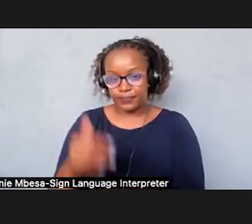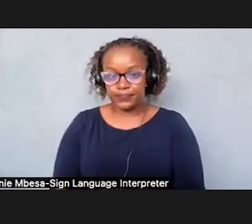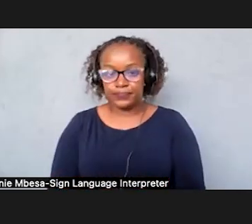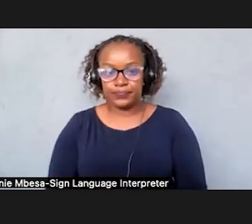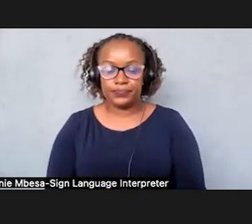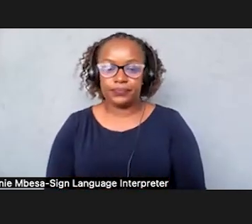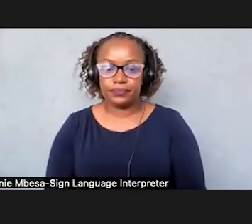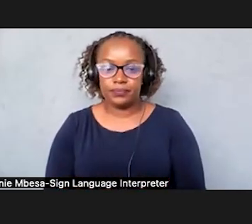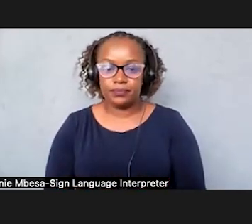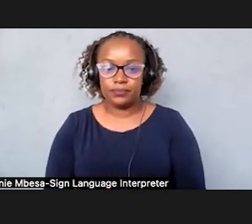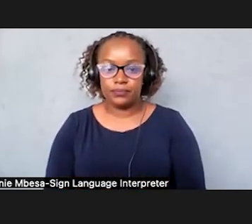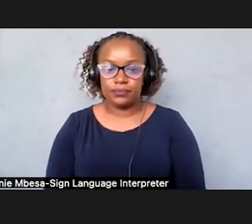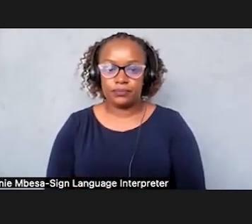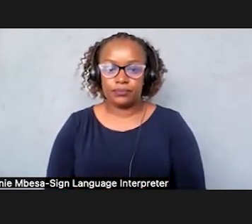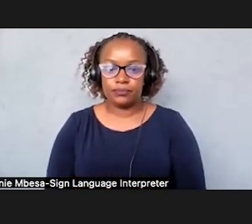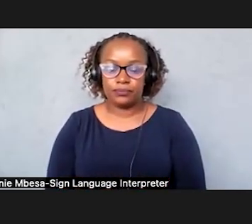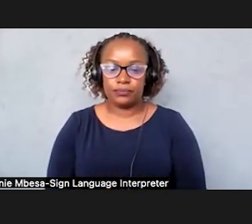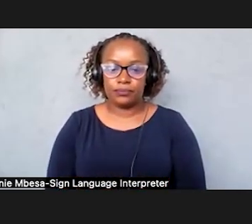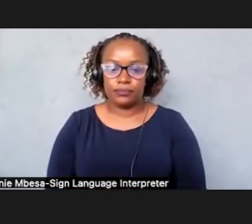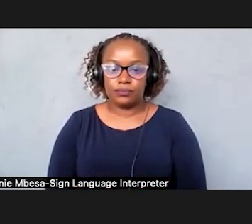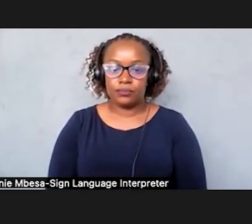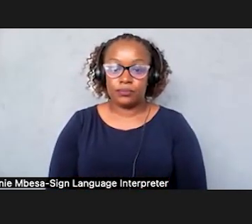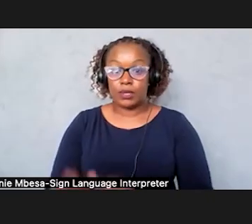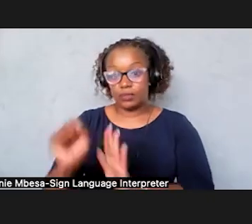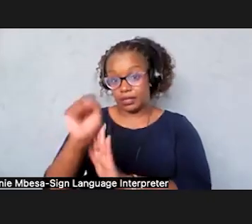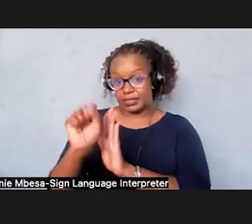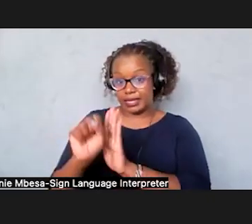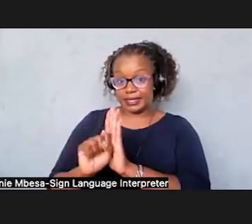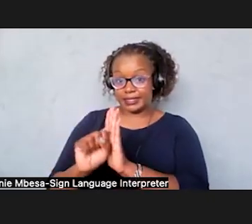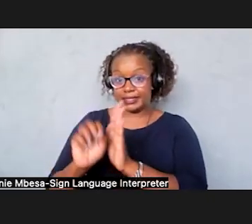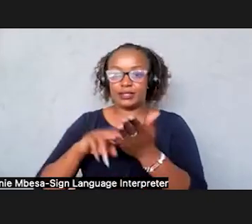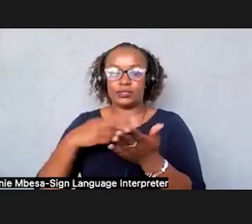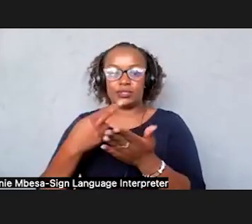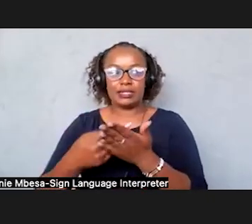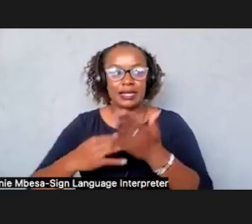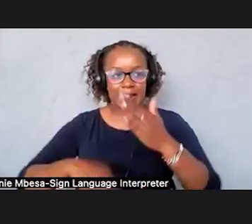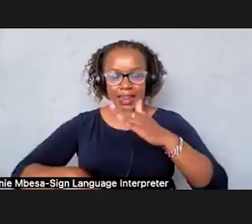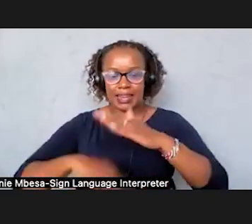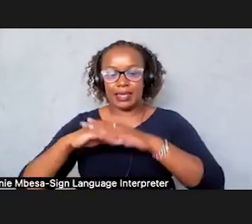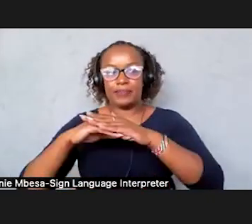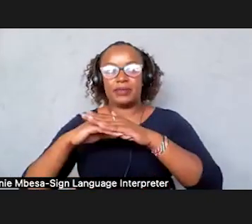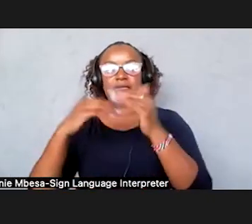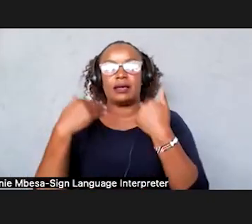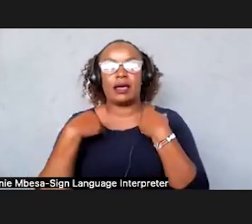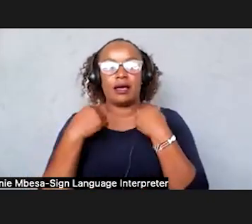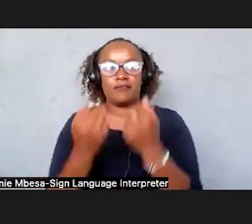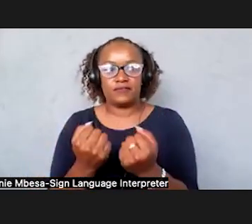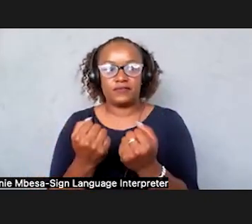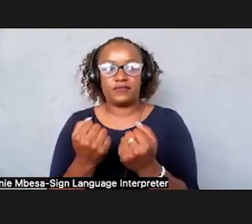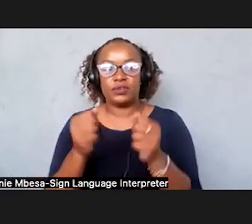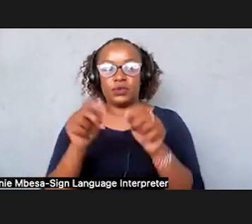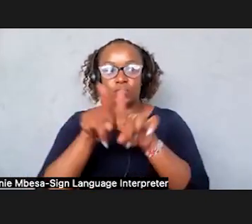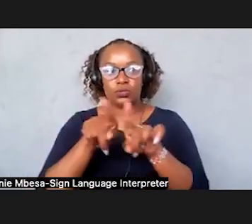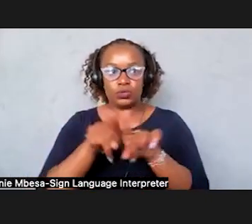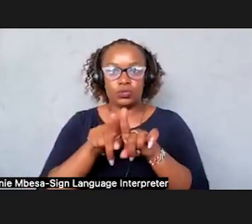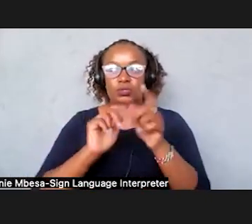ሪሶርስ ትንሽ this is እንደሆነ because ይታወቃል። ስለሆነም the እነሱ state resources are very much limited, and እነሱ በደንብ ያግዙ ነበር። their ፋይናንሻል supports were